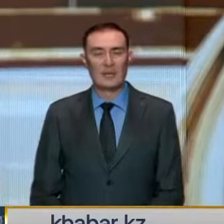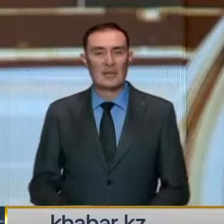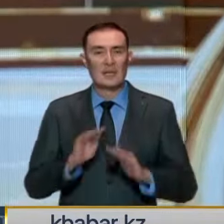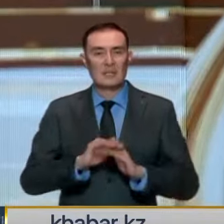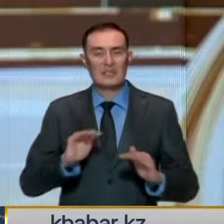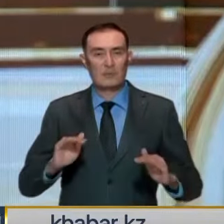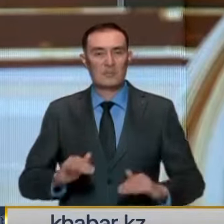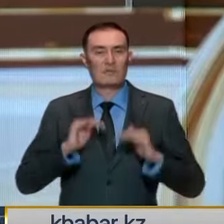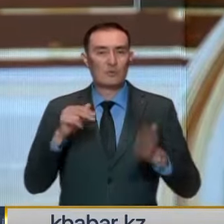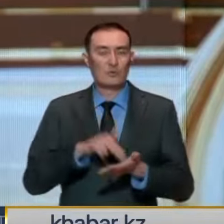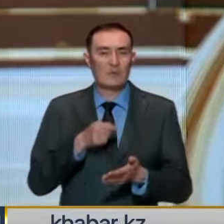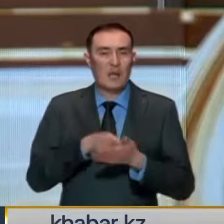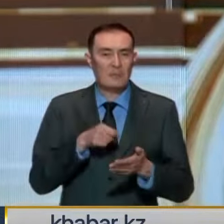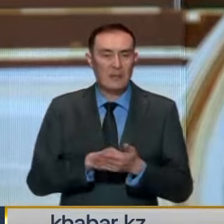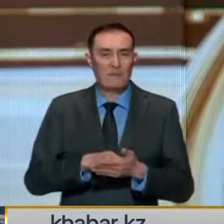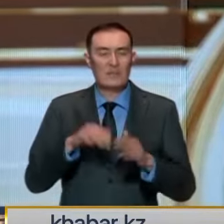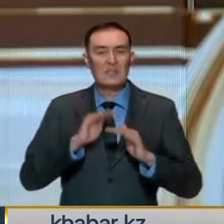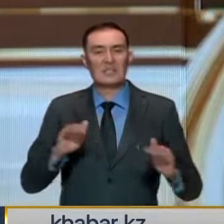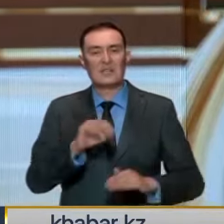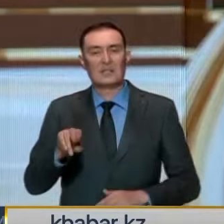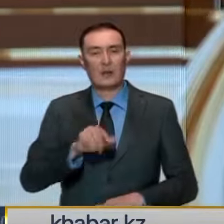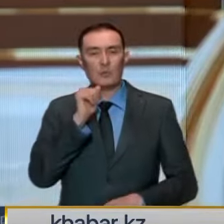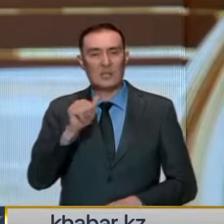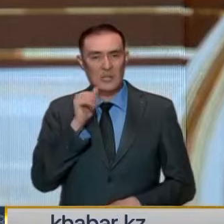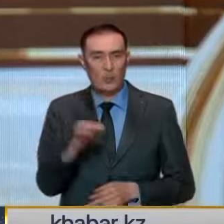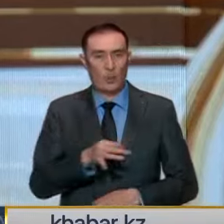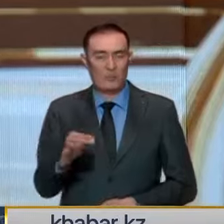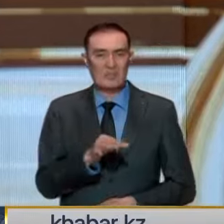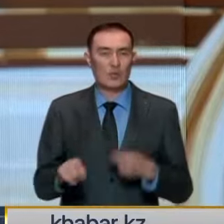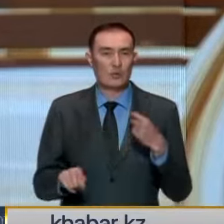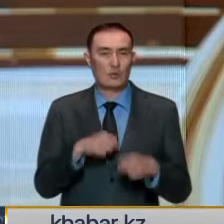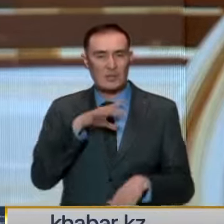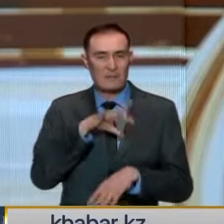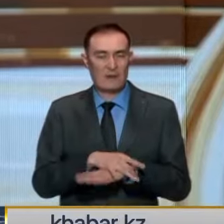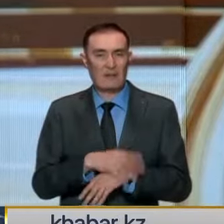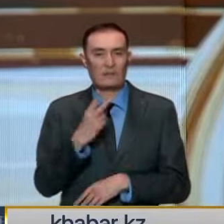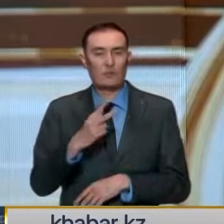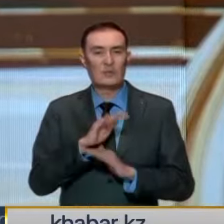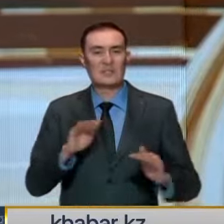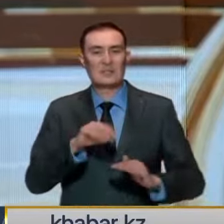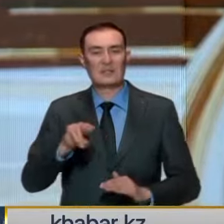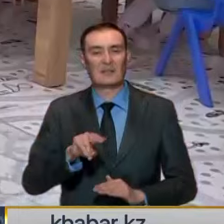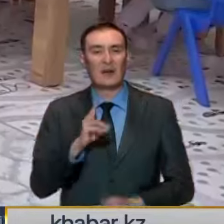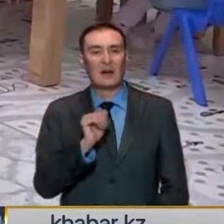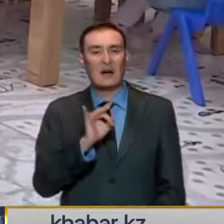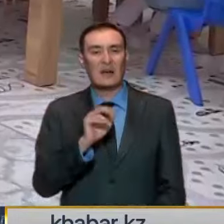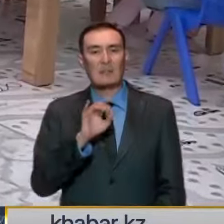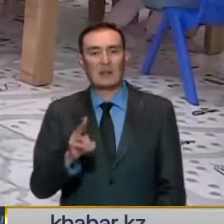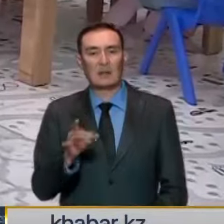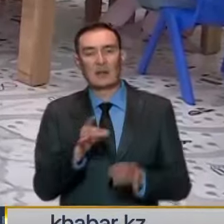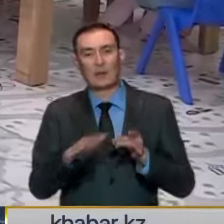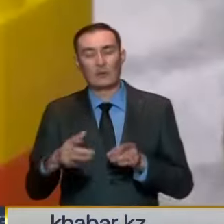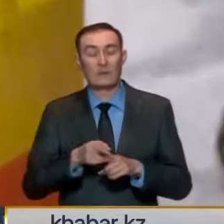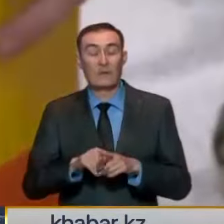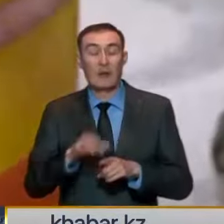Детей по завышенным ценам кормили в дошкольных учреждениях Кустанайской области. Нарушения выявили в двух ясли-садах Карабалыкского района.